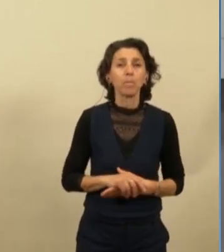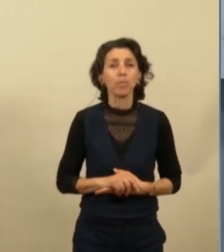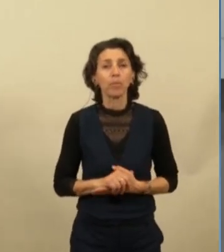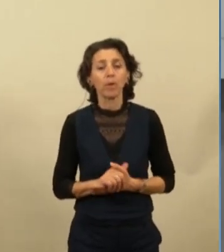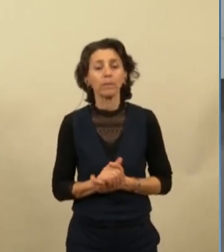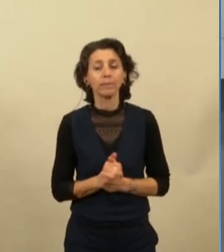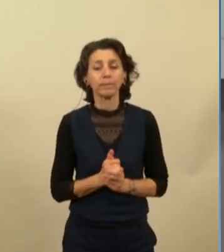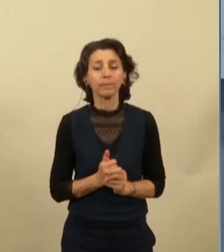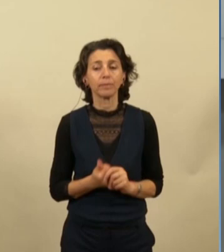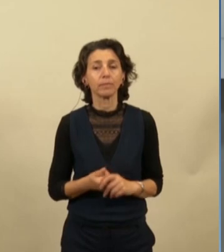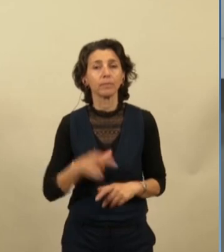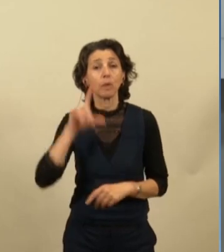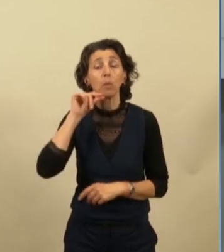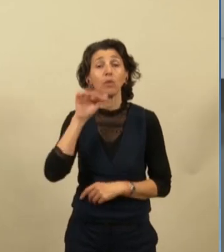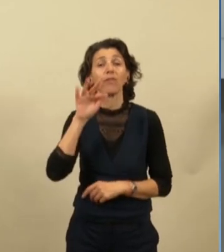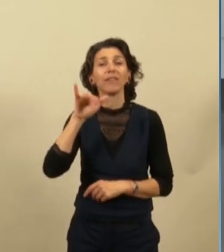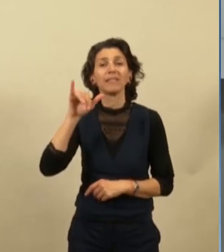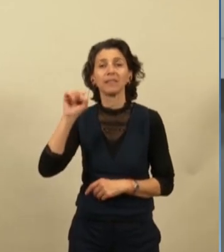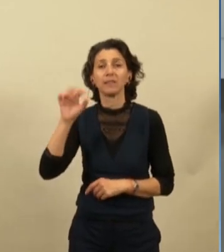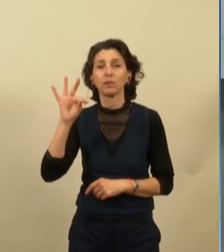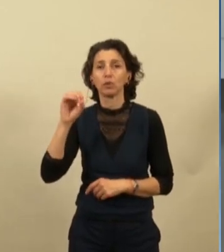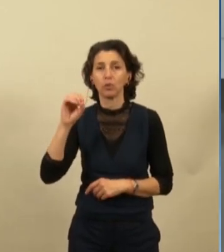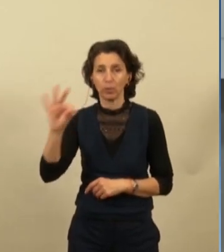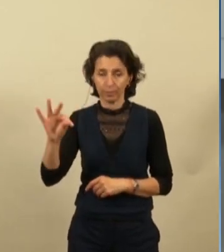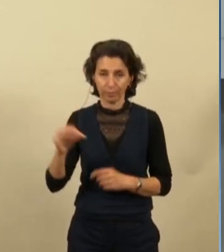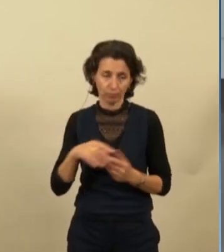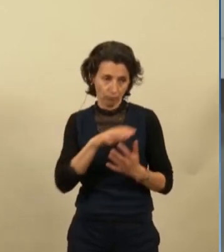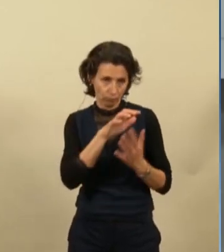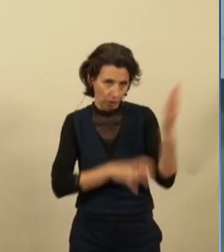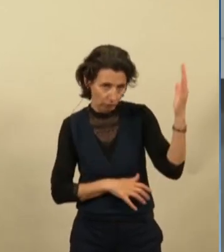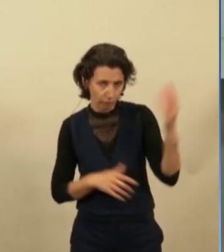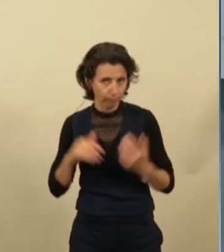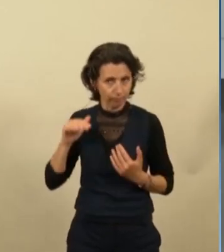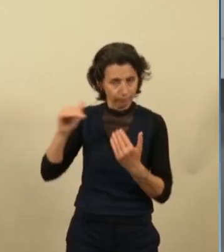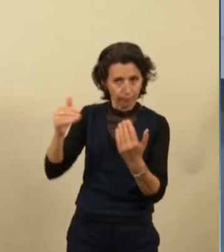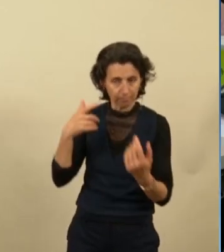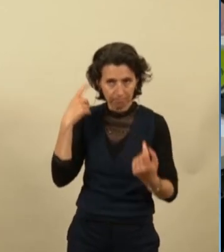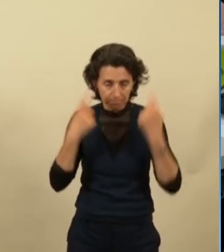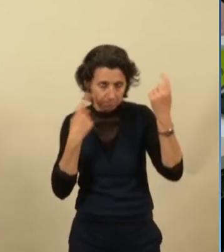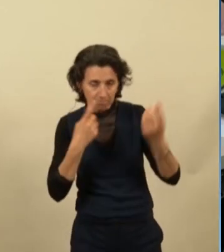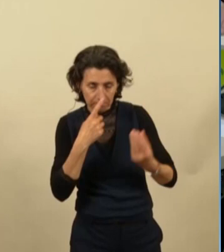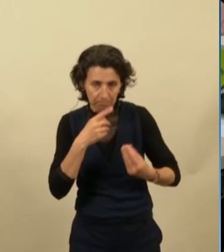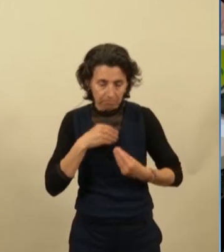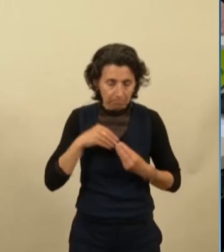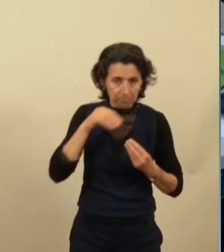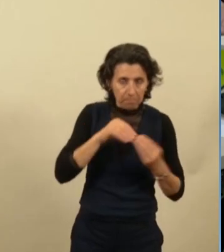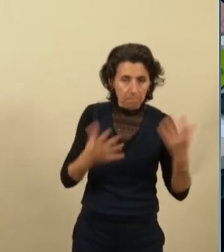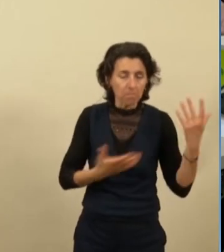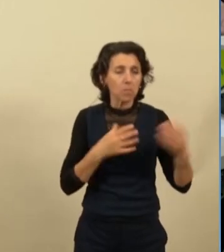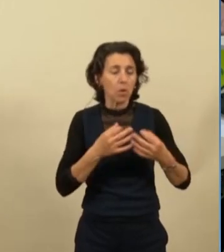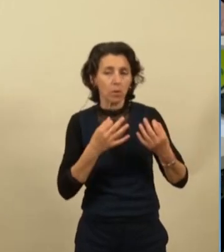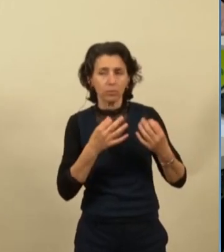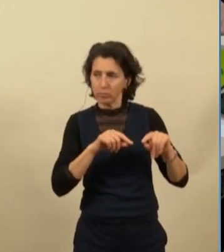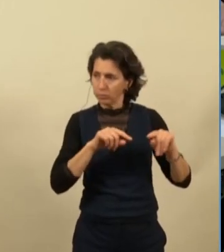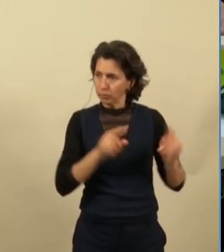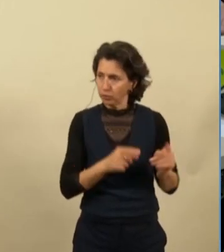oui donc le texte du vœu donc propose de s'interroger sur la construction du budget 2022 ça a été dit donc